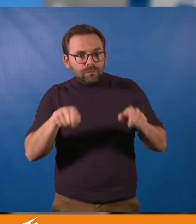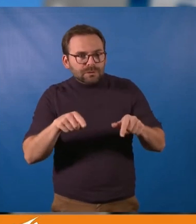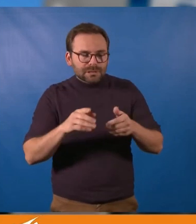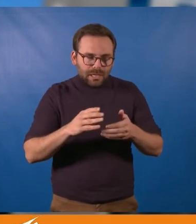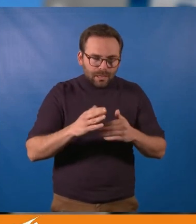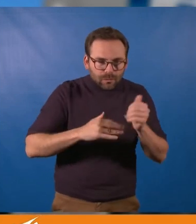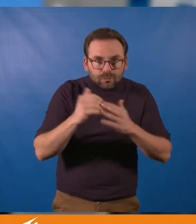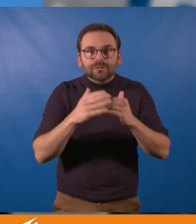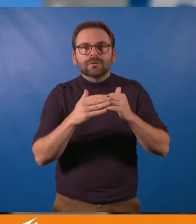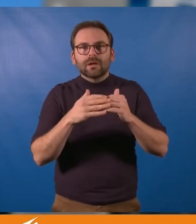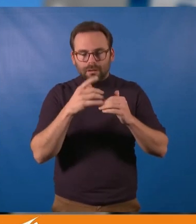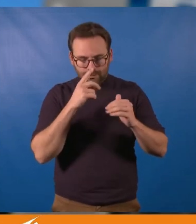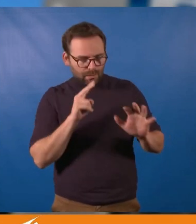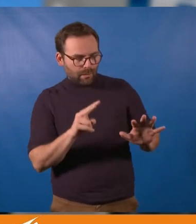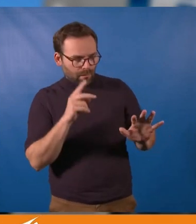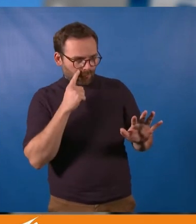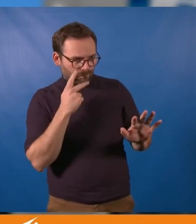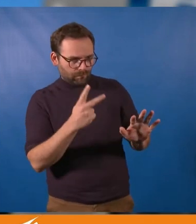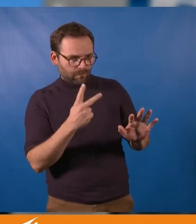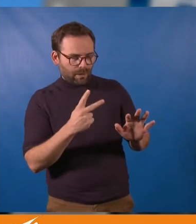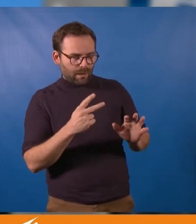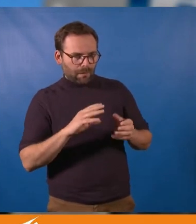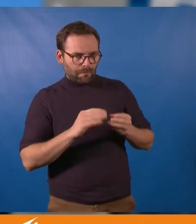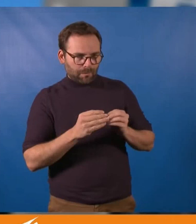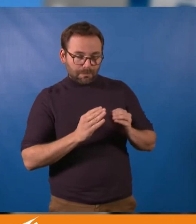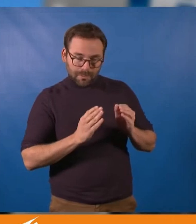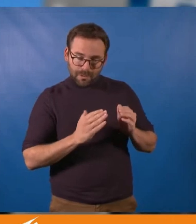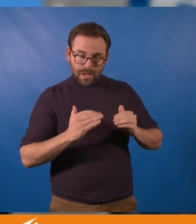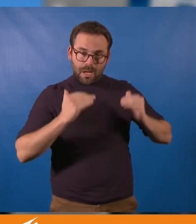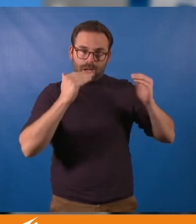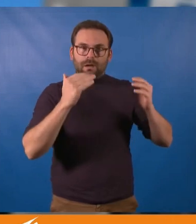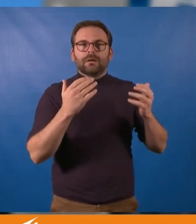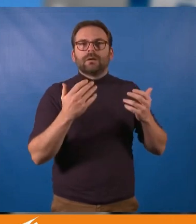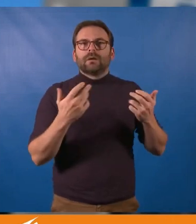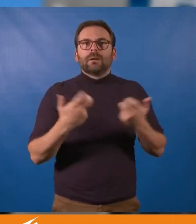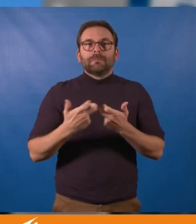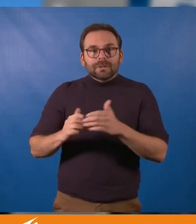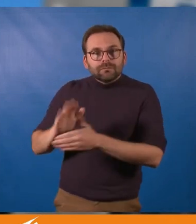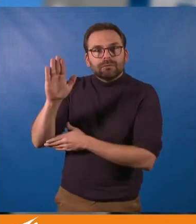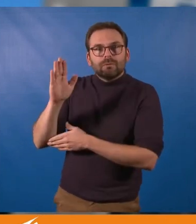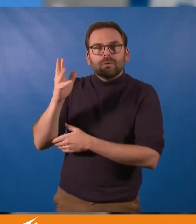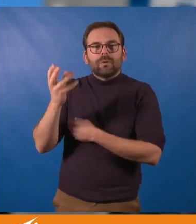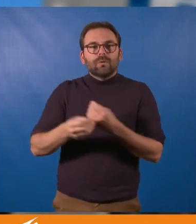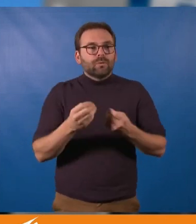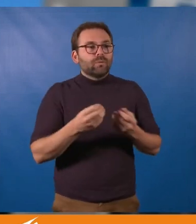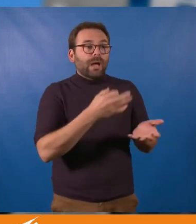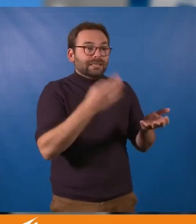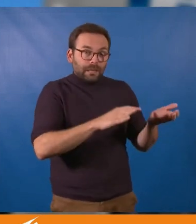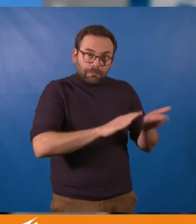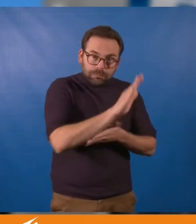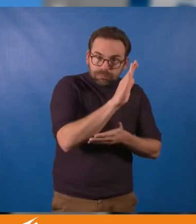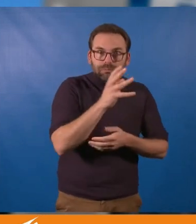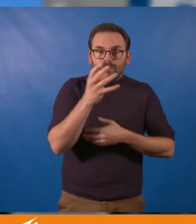que constater les difficultés grandissantes, qu'il s'agisse du niveau d'inflation, de la hausse des taux d'intérêt, de la